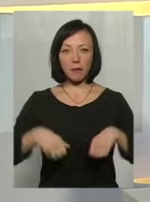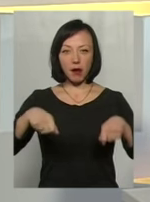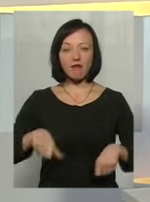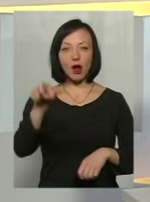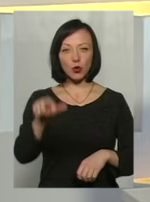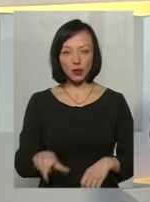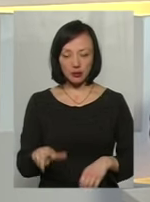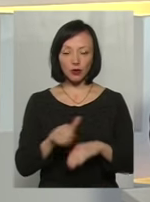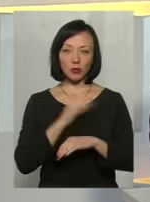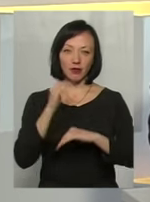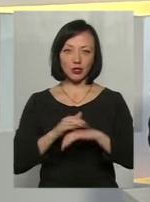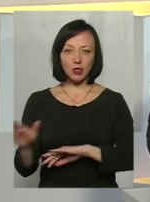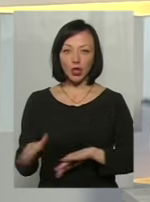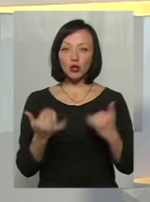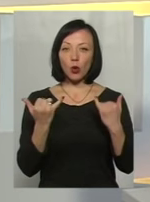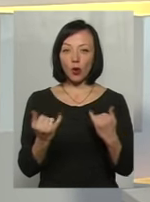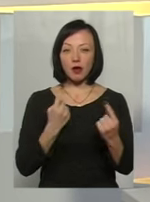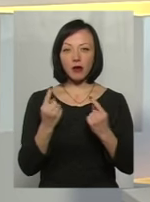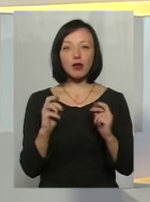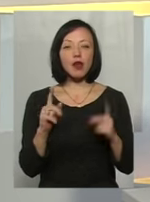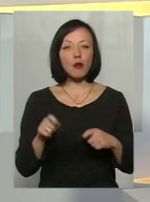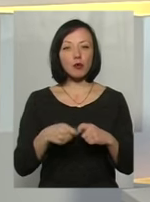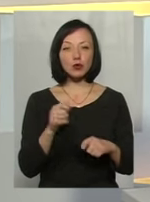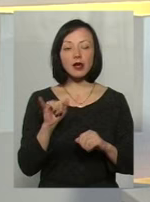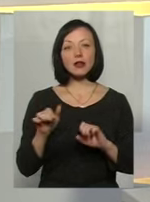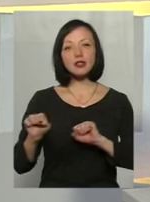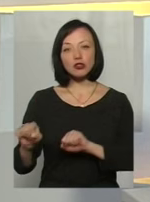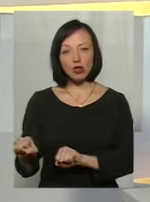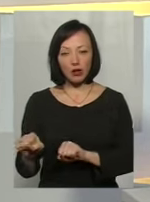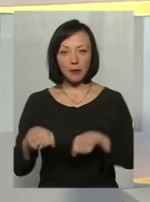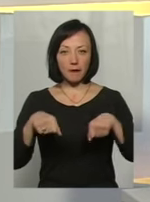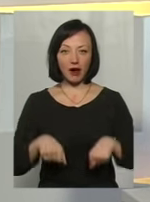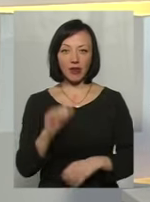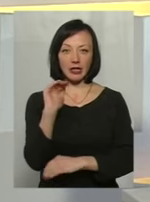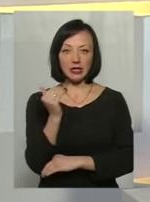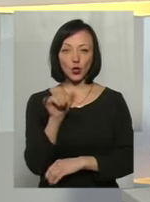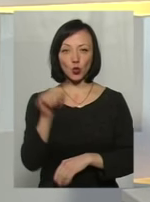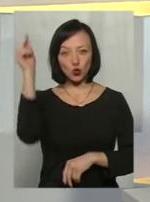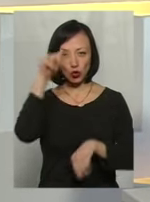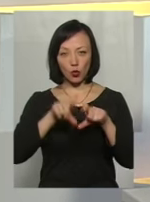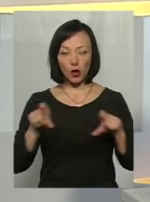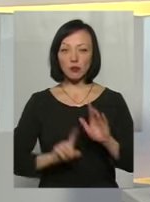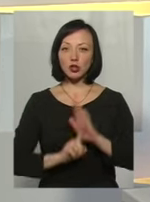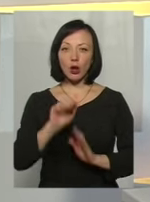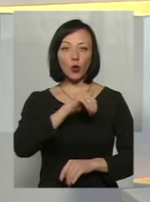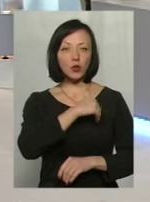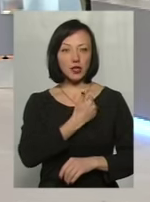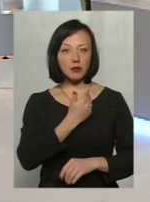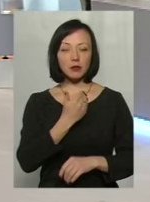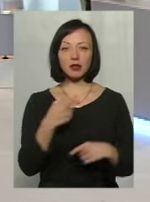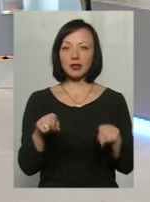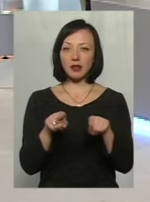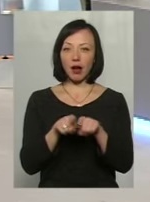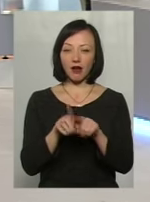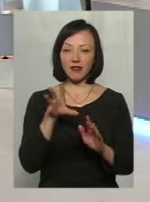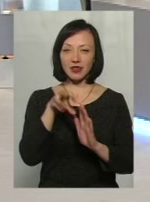бачити. Ось сьогодні поговоримо, як порушуються і як захищаються права дитини у школі. І для початку хотіла би, щоб ми так